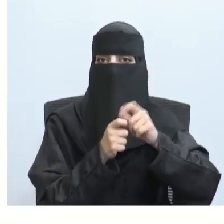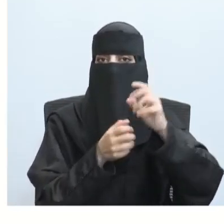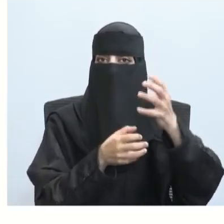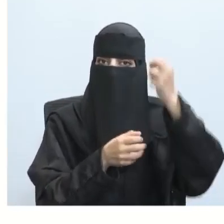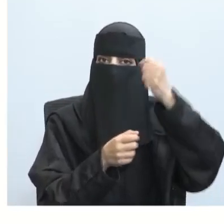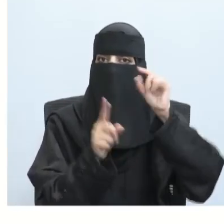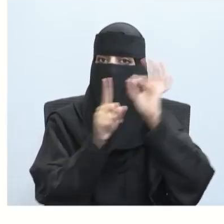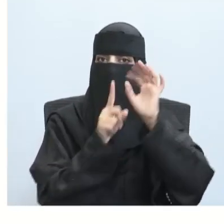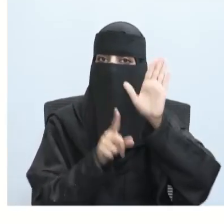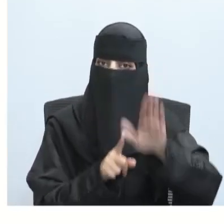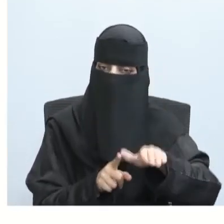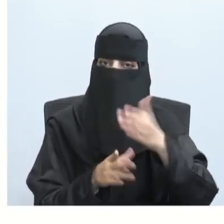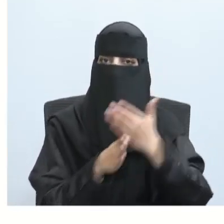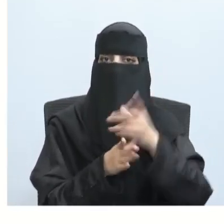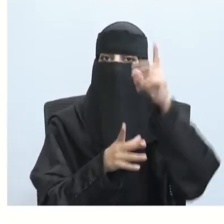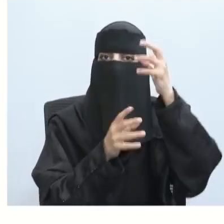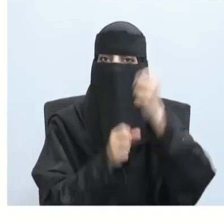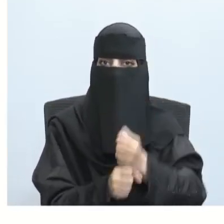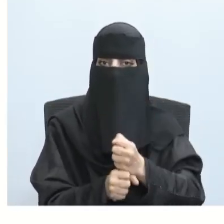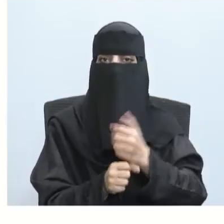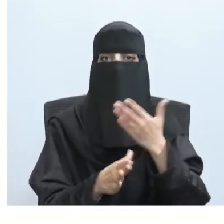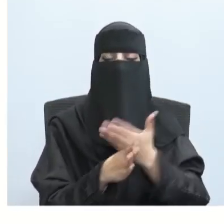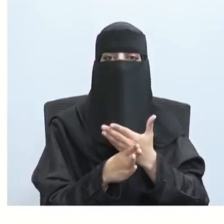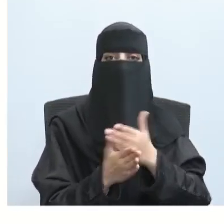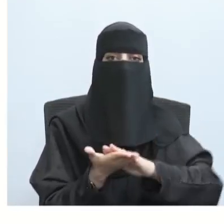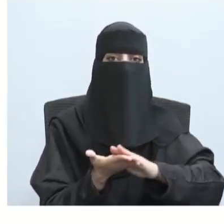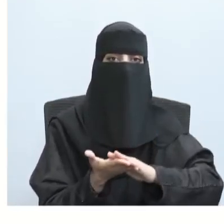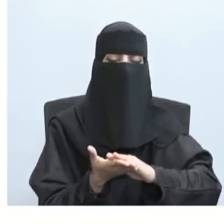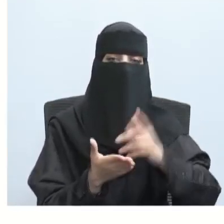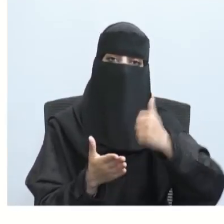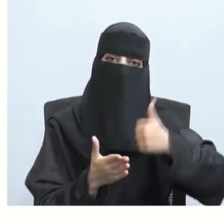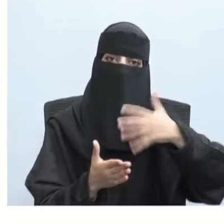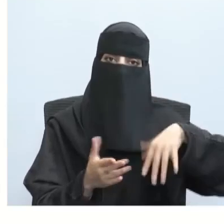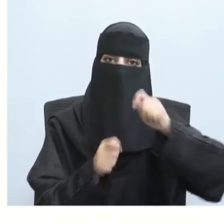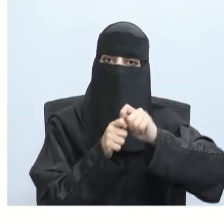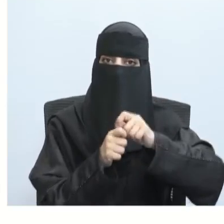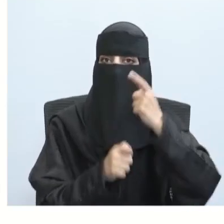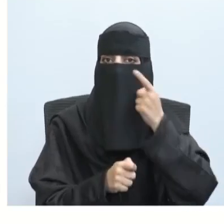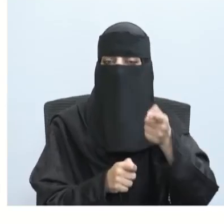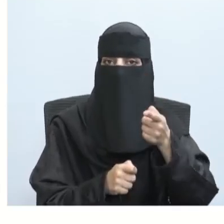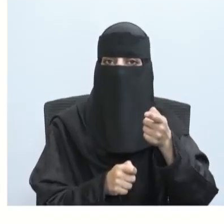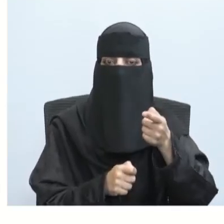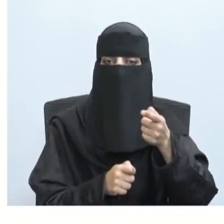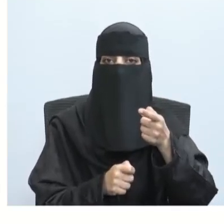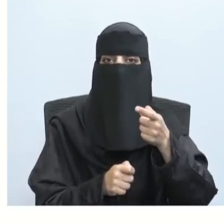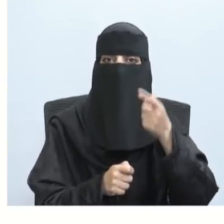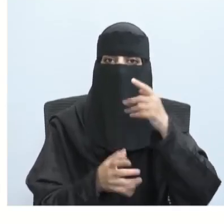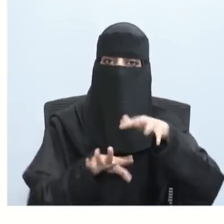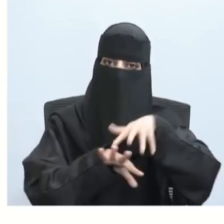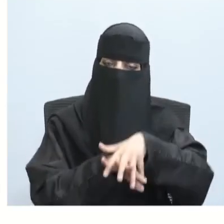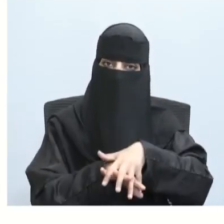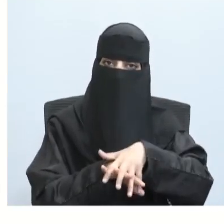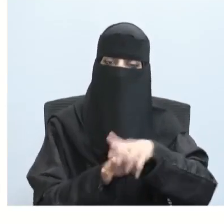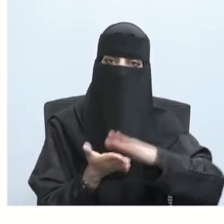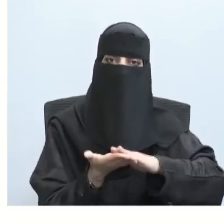وضعها الله سبحانه وتعالى حكمه في الارض حتى تستطيع المخلوقات الحيه ان تتاقلم